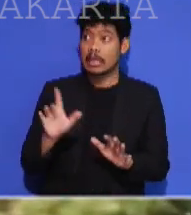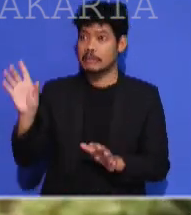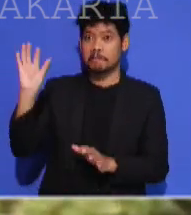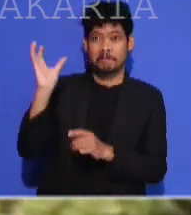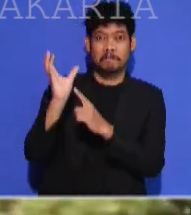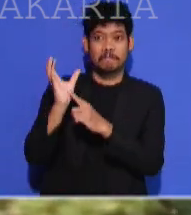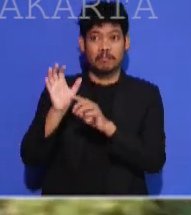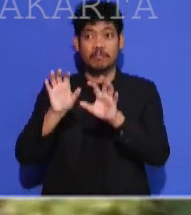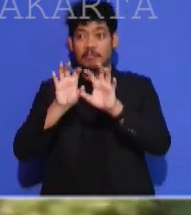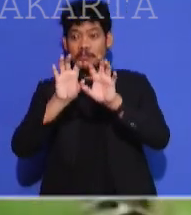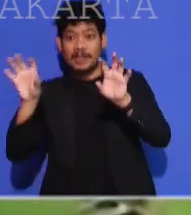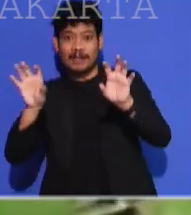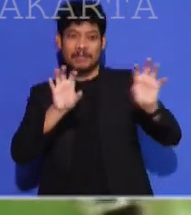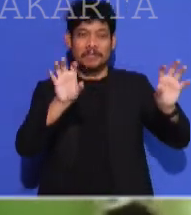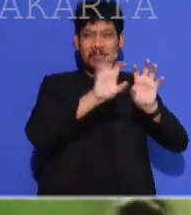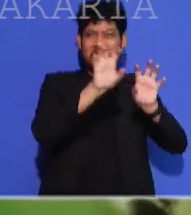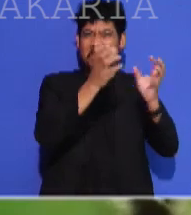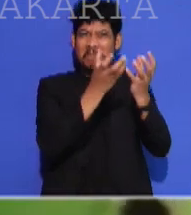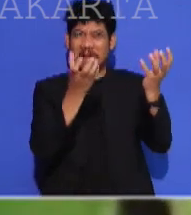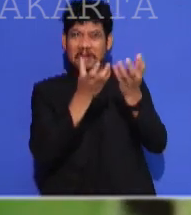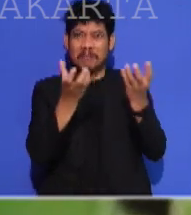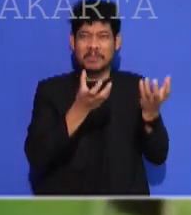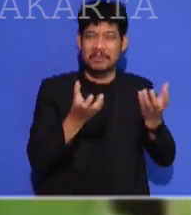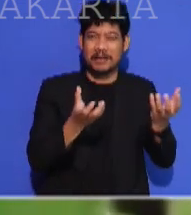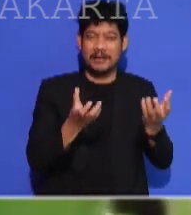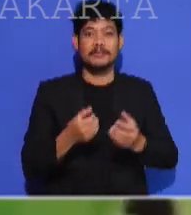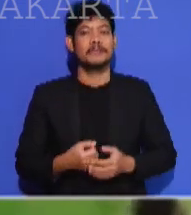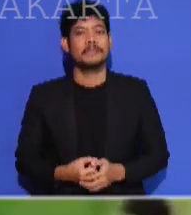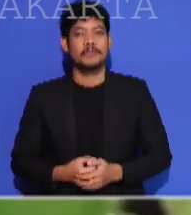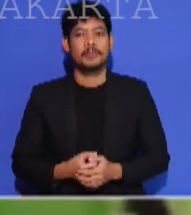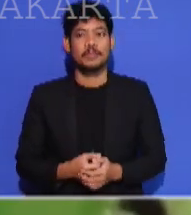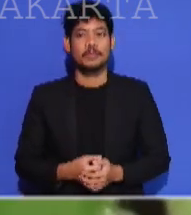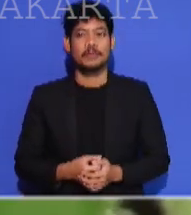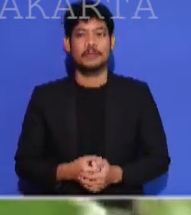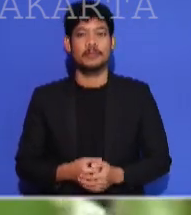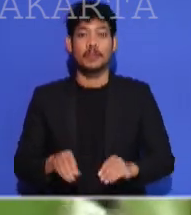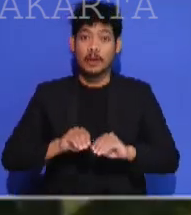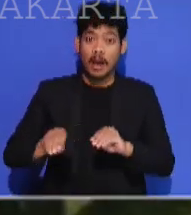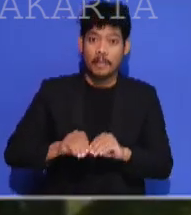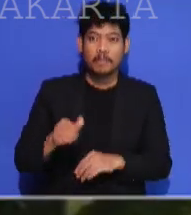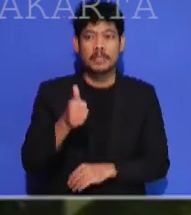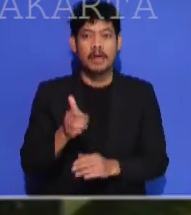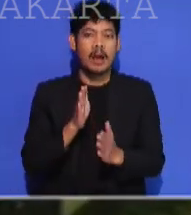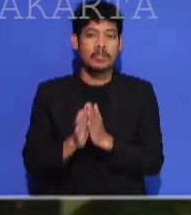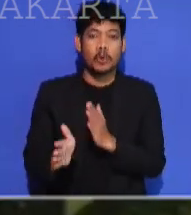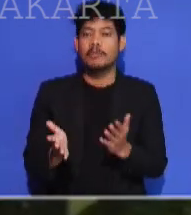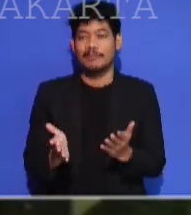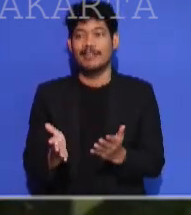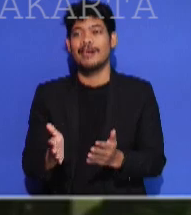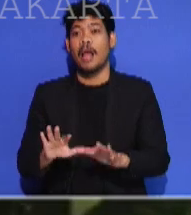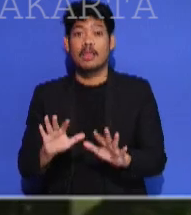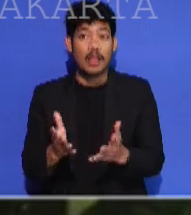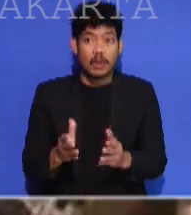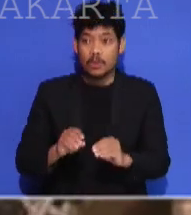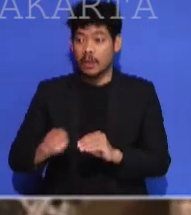supados saged ageng. Tanaman menika kajawi saged dipun tanem ing lahan konvensional ugi saged dipun tanem